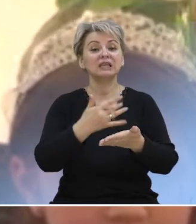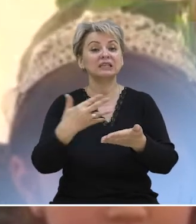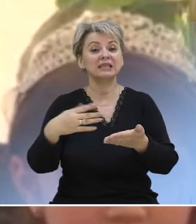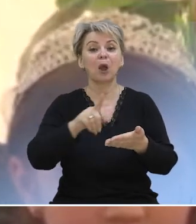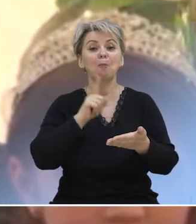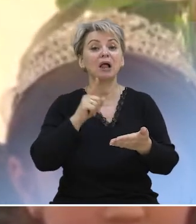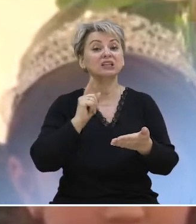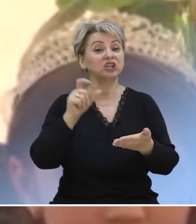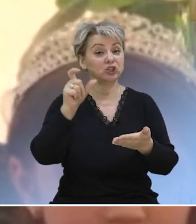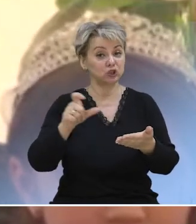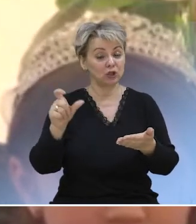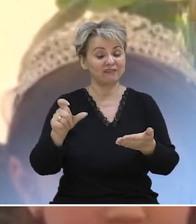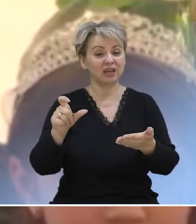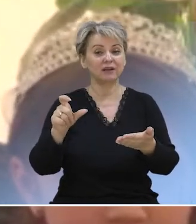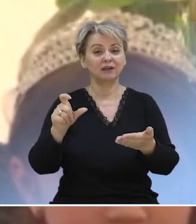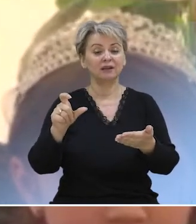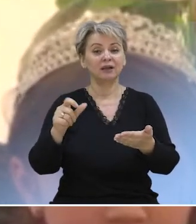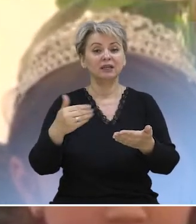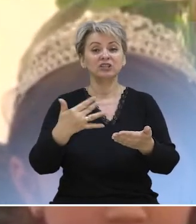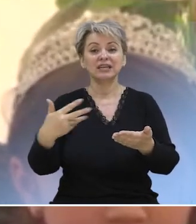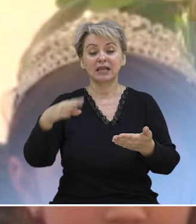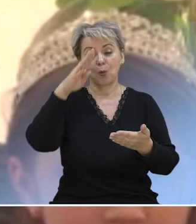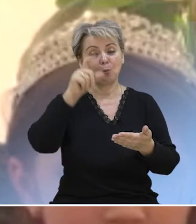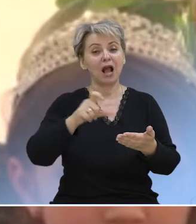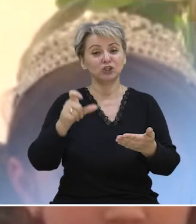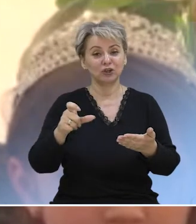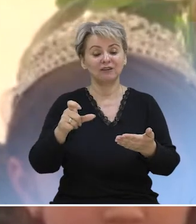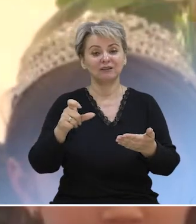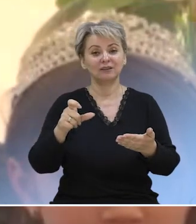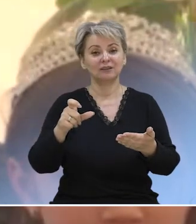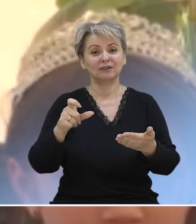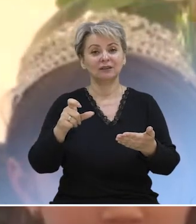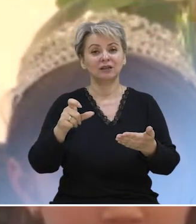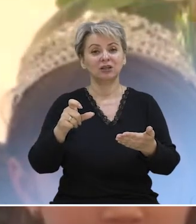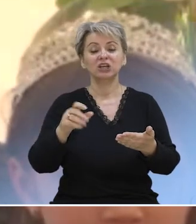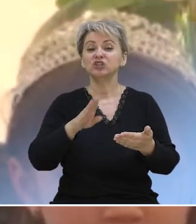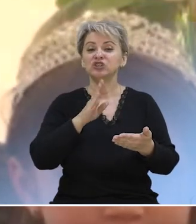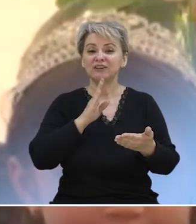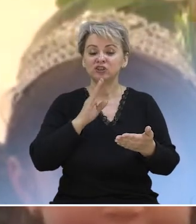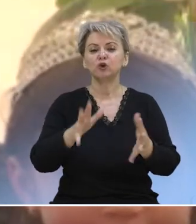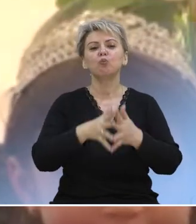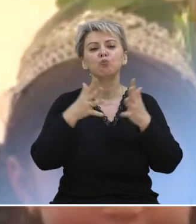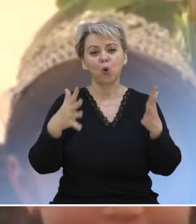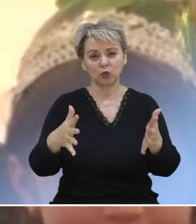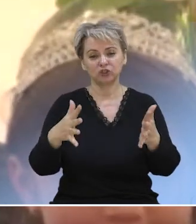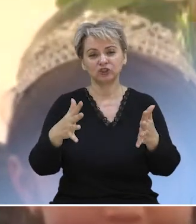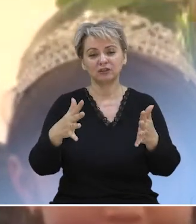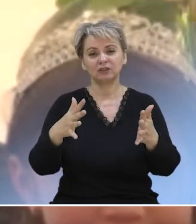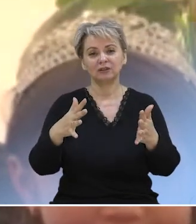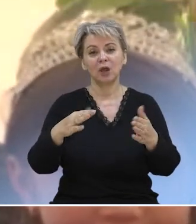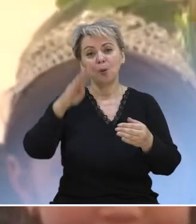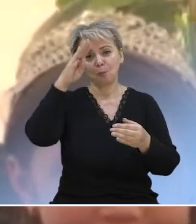приняло участие несколько молодых человек, несколько мальчиков. Девчонок, конечно,